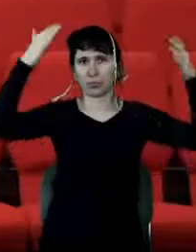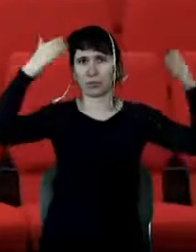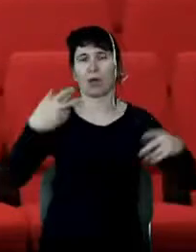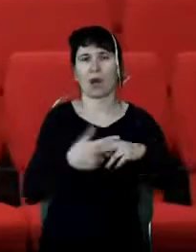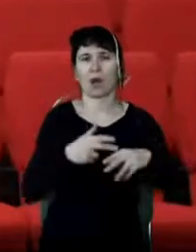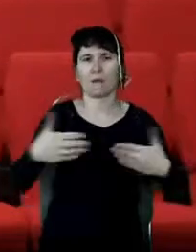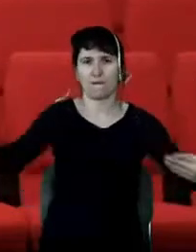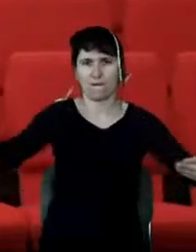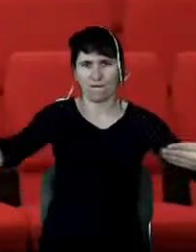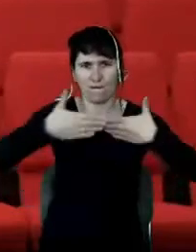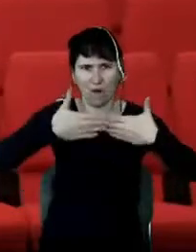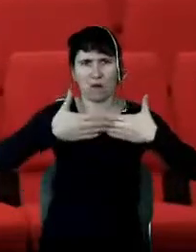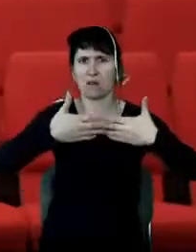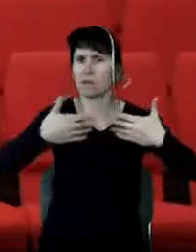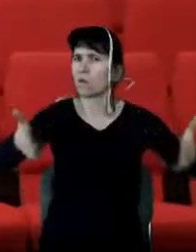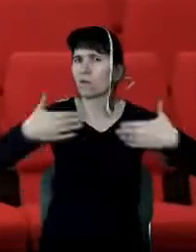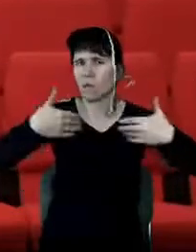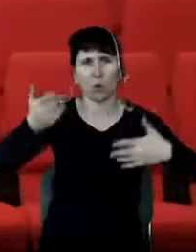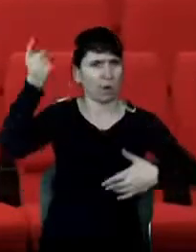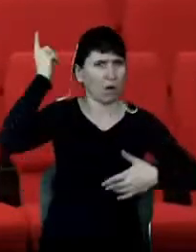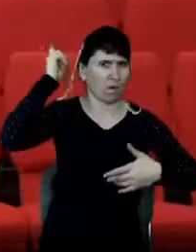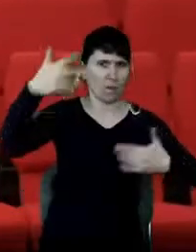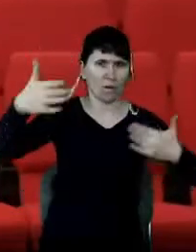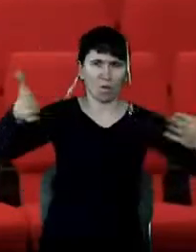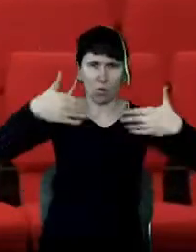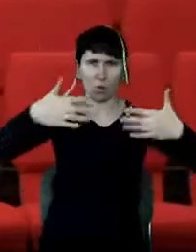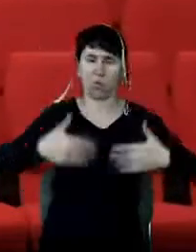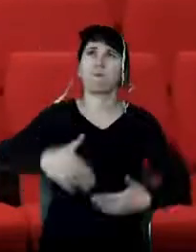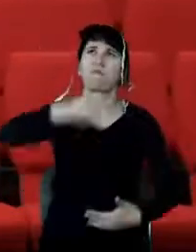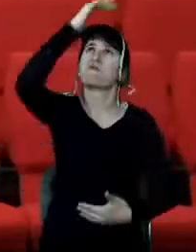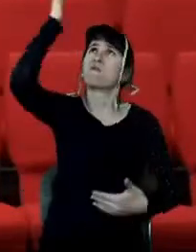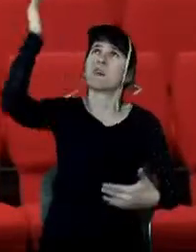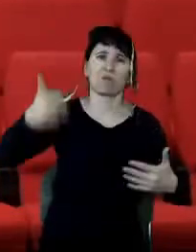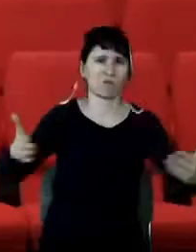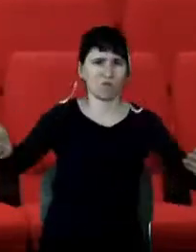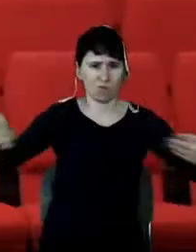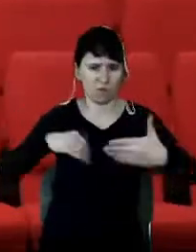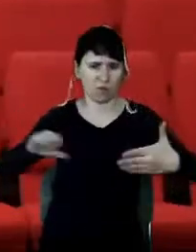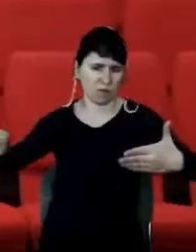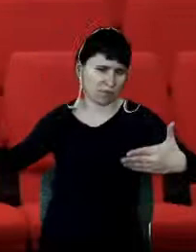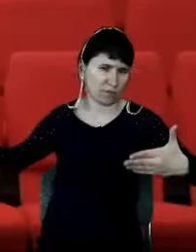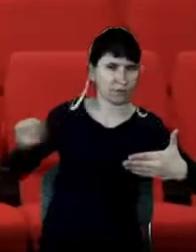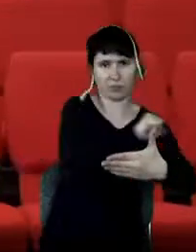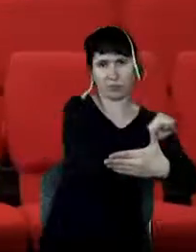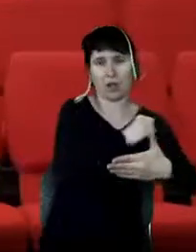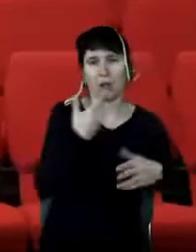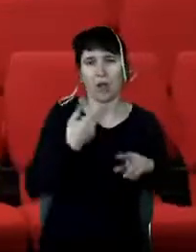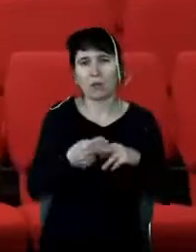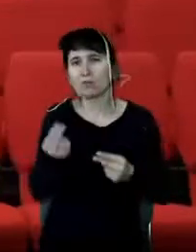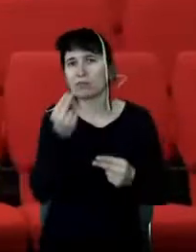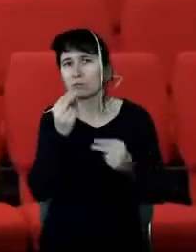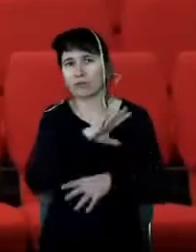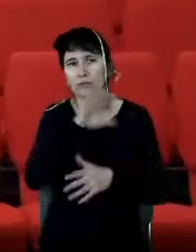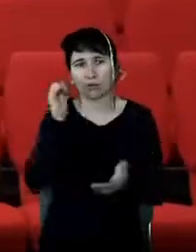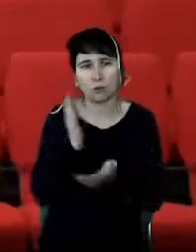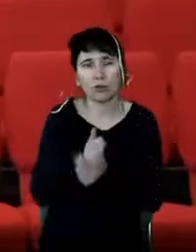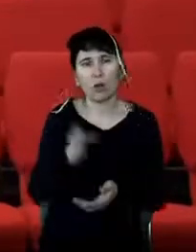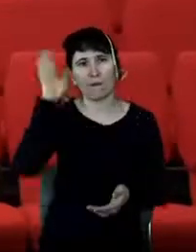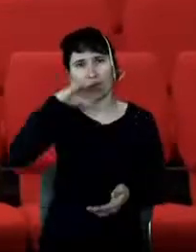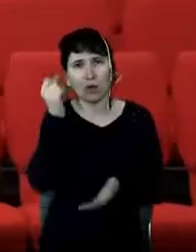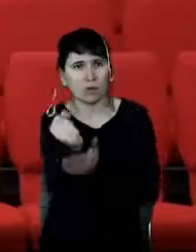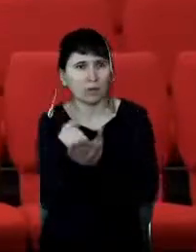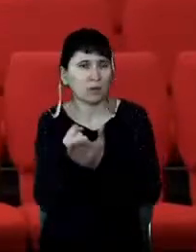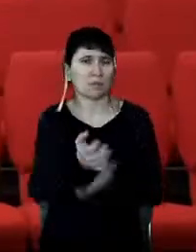непереможні. Що вони будуть жити собі, можливо, там і продуктів вистачало, і води, і всього,